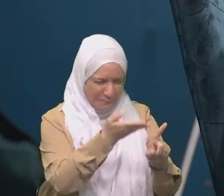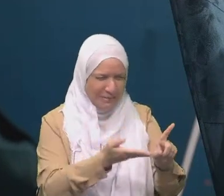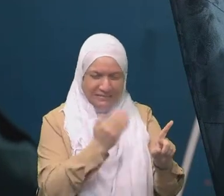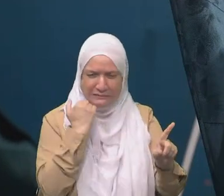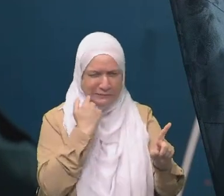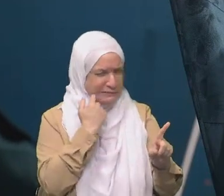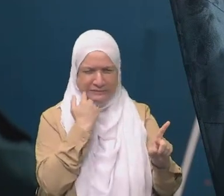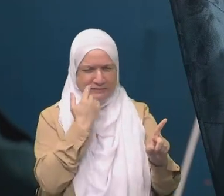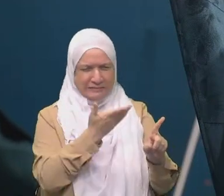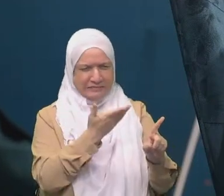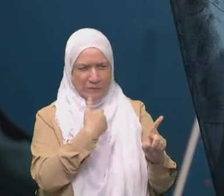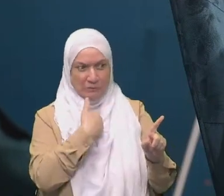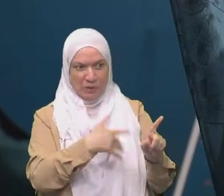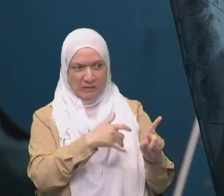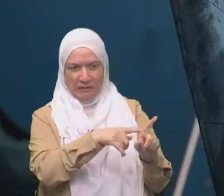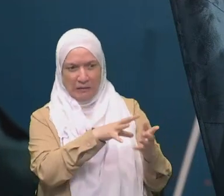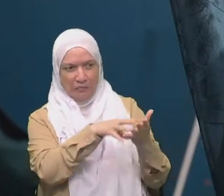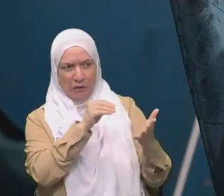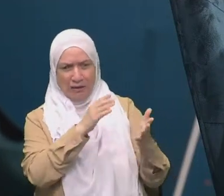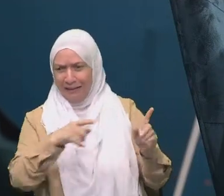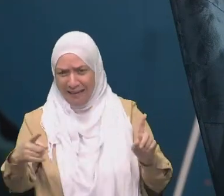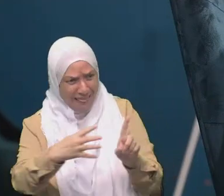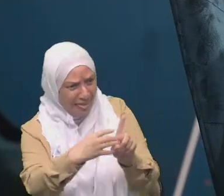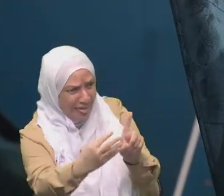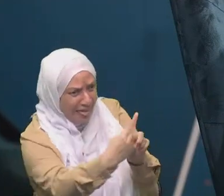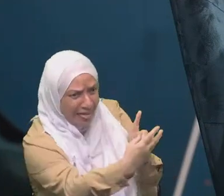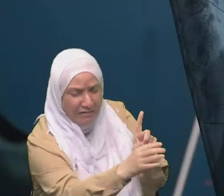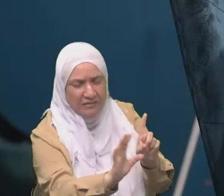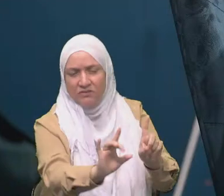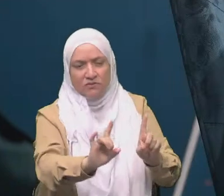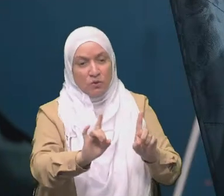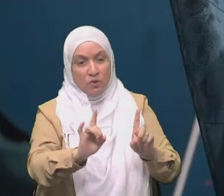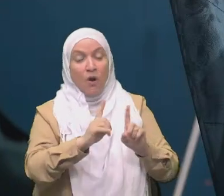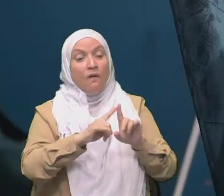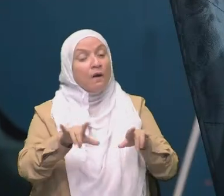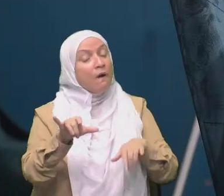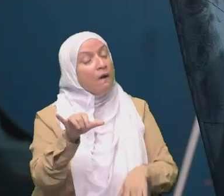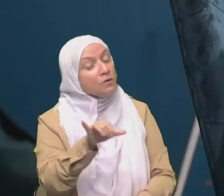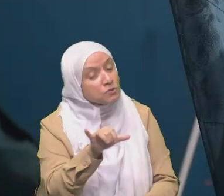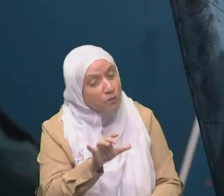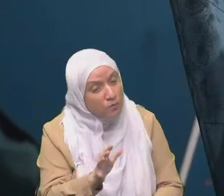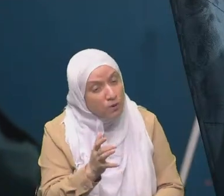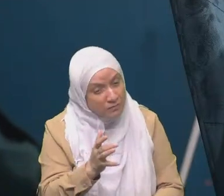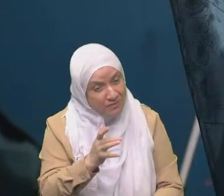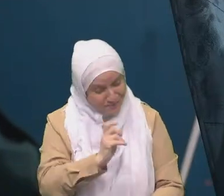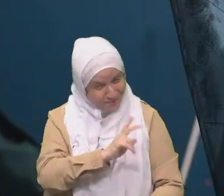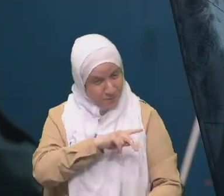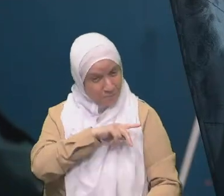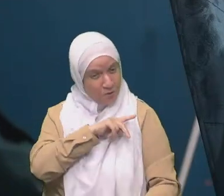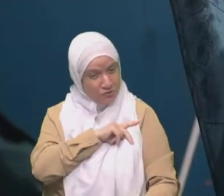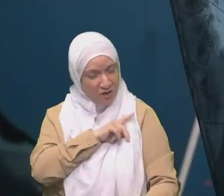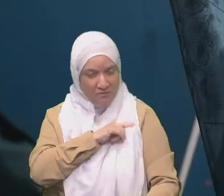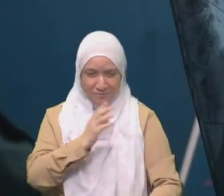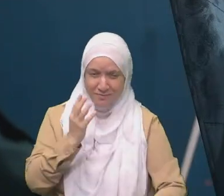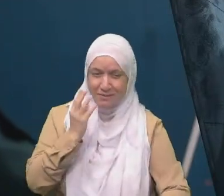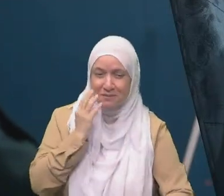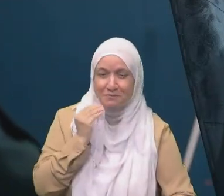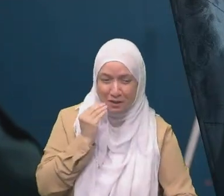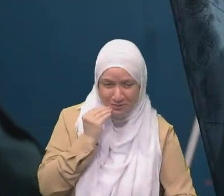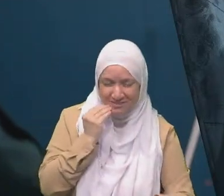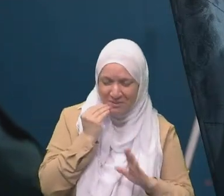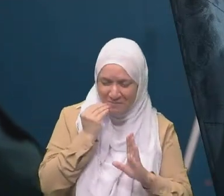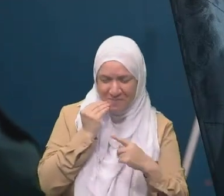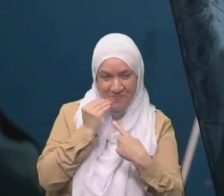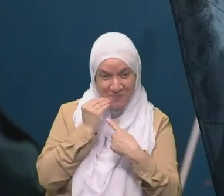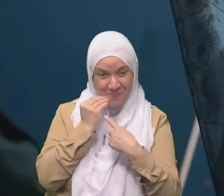وَمَا جَرَّبَهُ فِي نَفْسِهِ وَغَيْرِهِ. And also from your personal experience. If you know that being alone in a room, the most